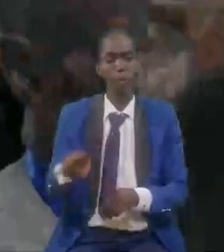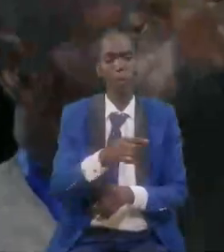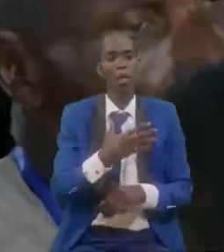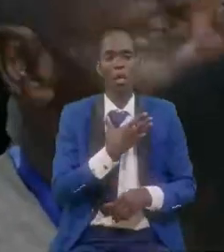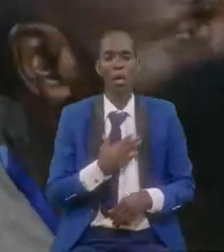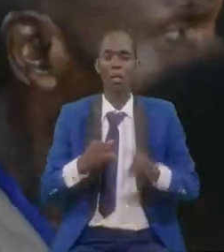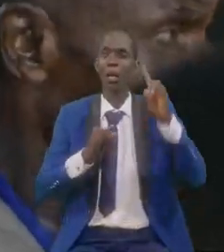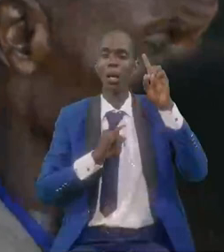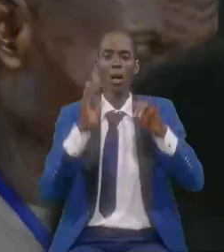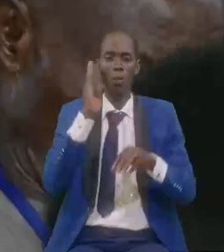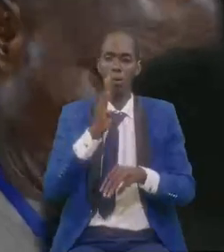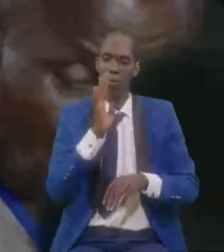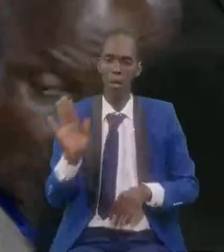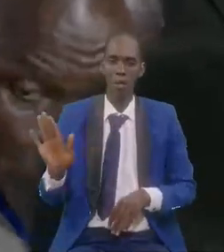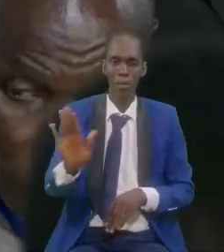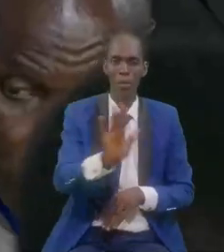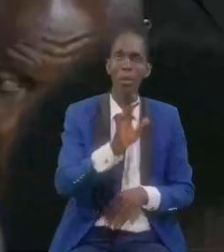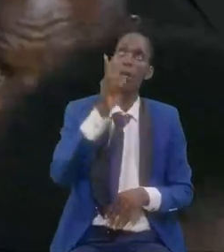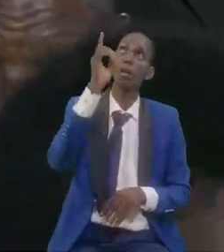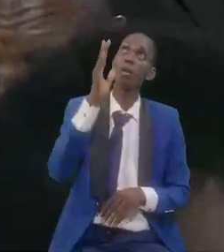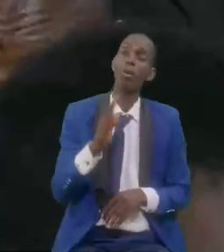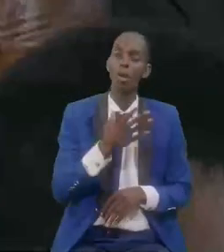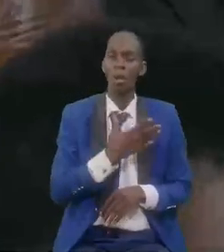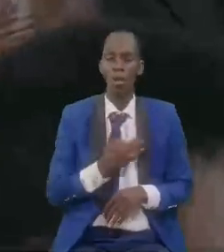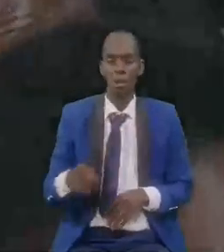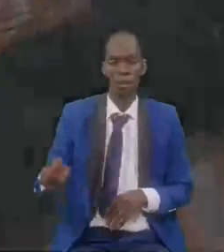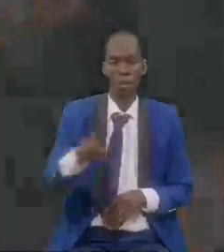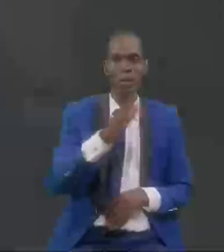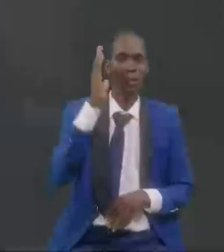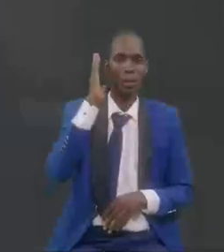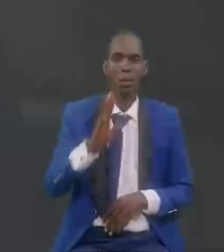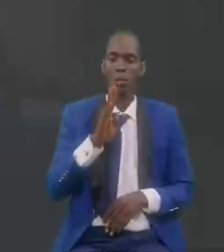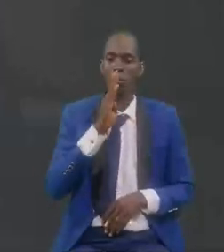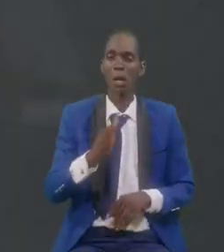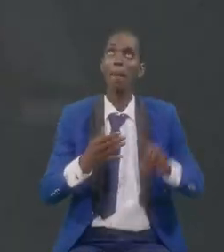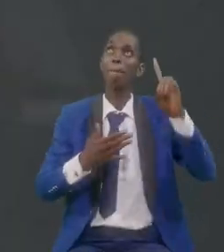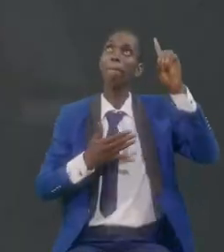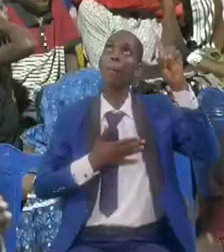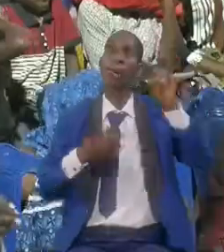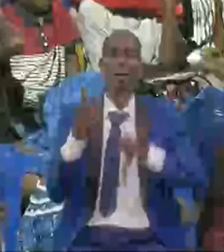Dieu et ils seront mon peuple. Amen.